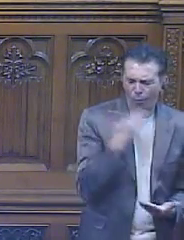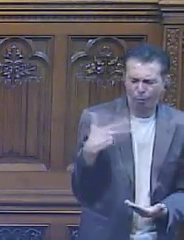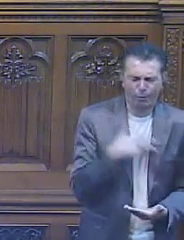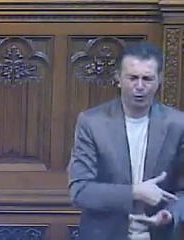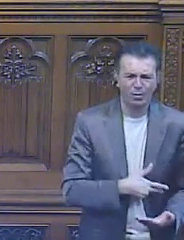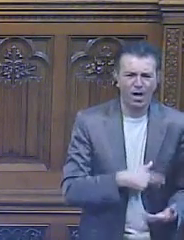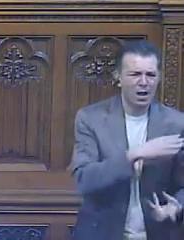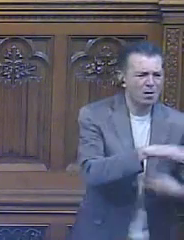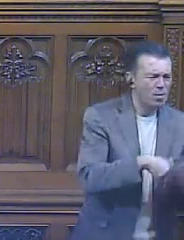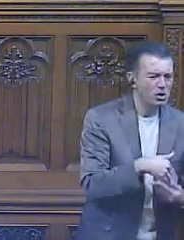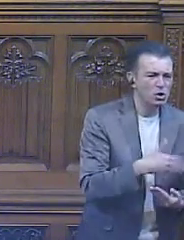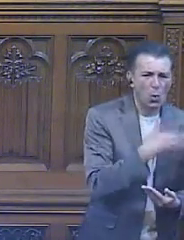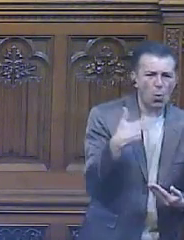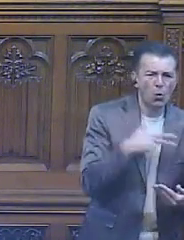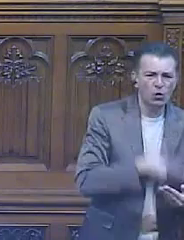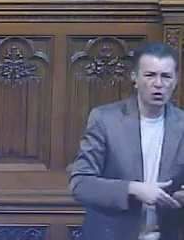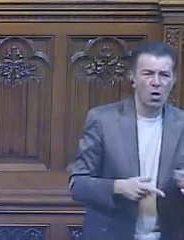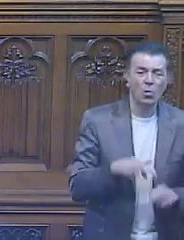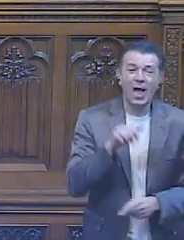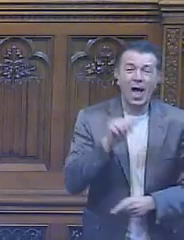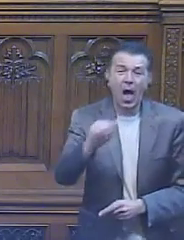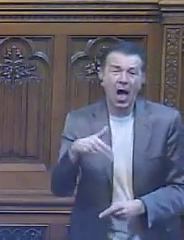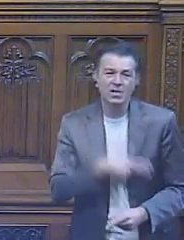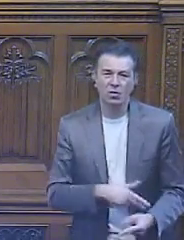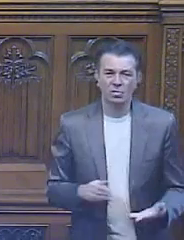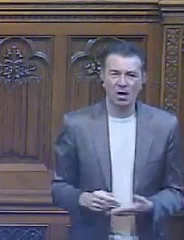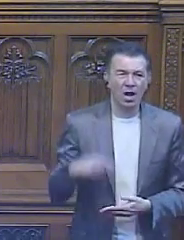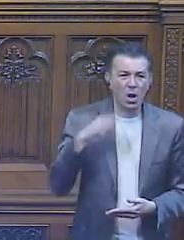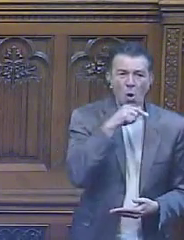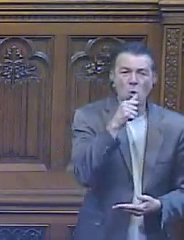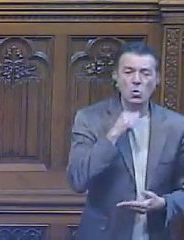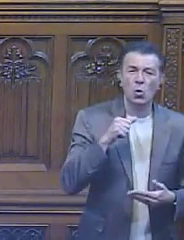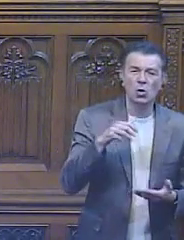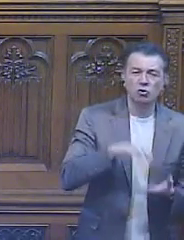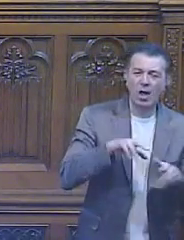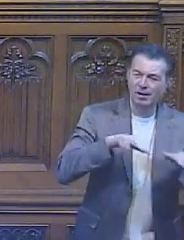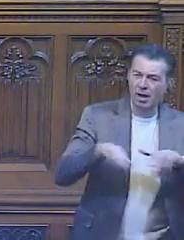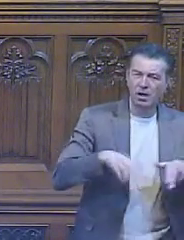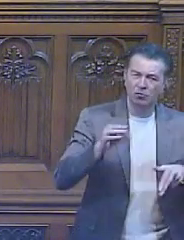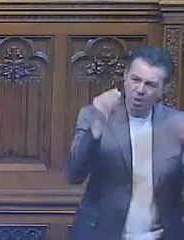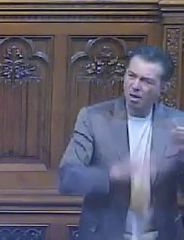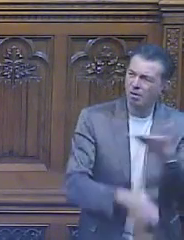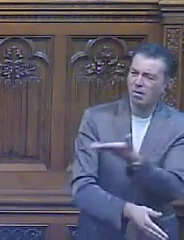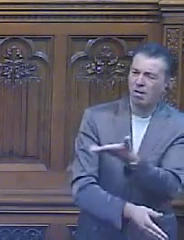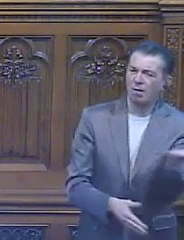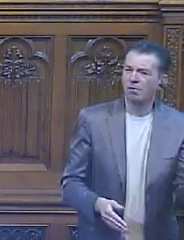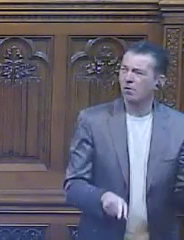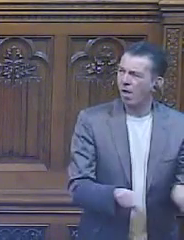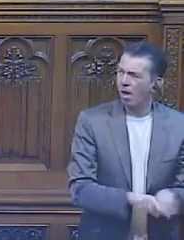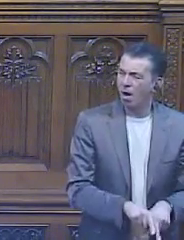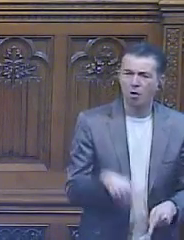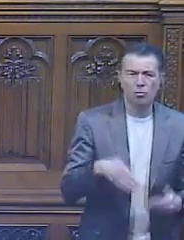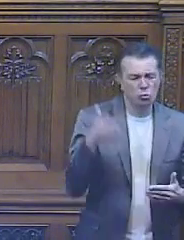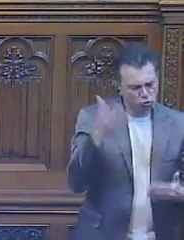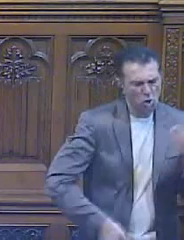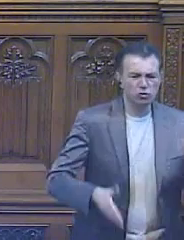Eine Mischung aus unsozial und asozial haben wir in der rot-grünen Staatsregierung, meine sehr geehrten Damen und Herren. Auch damit wird Schluss